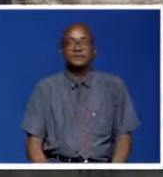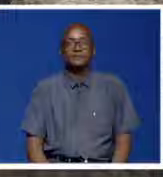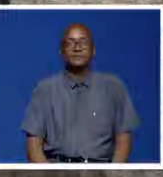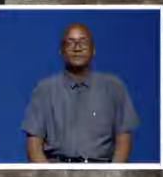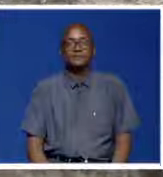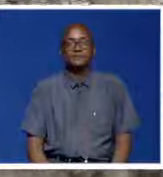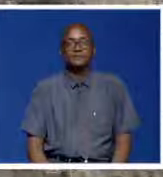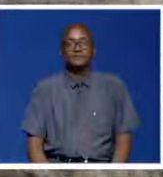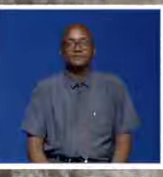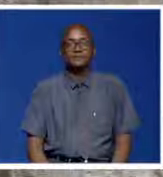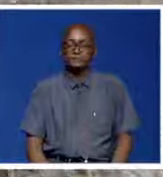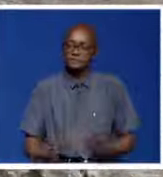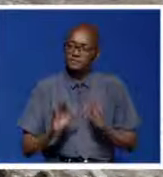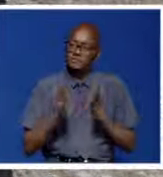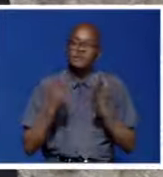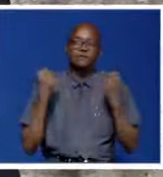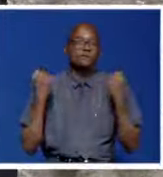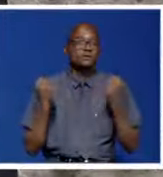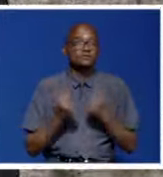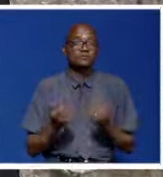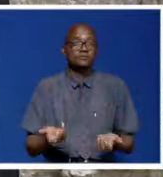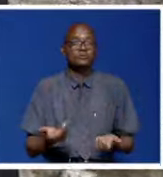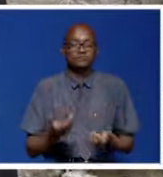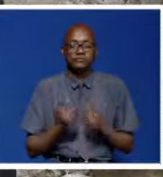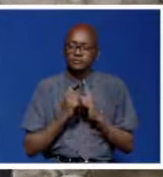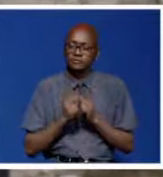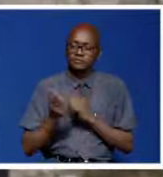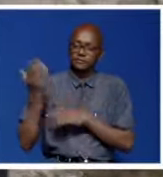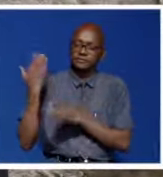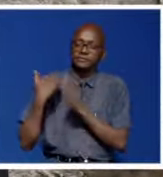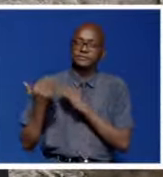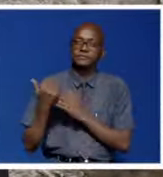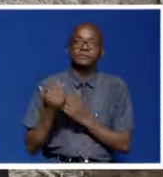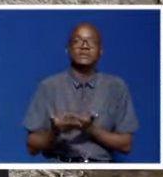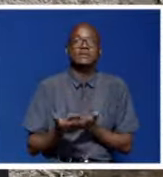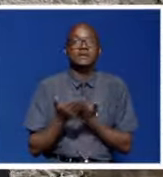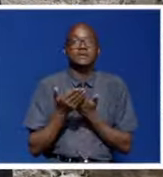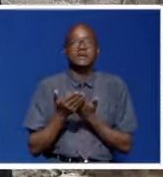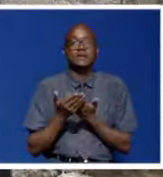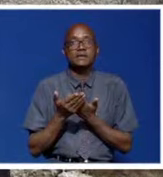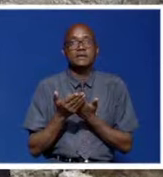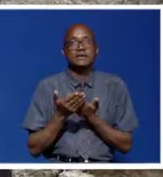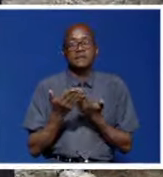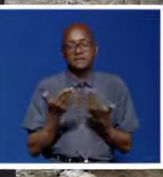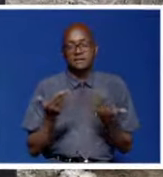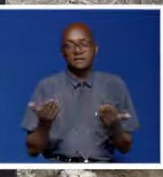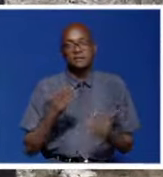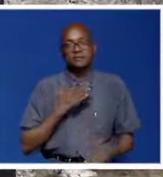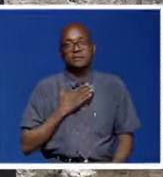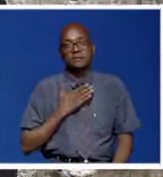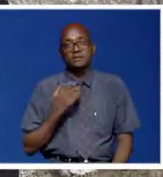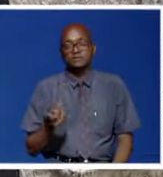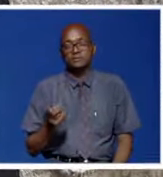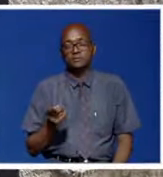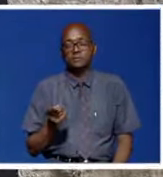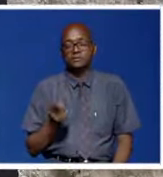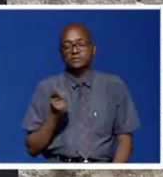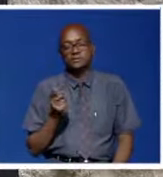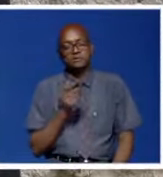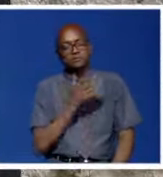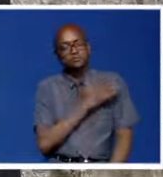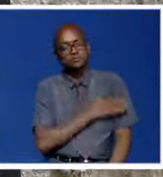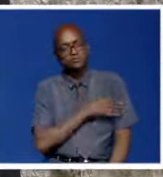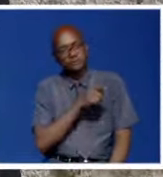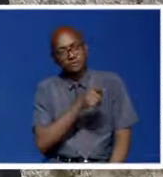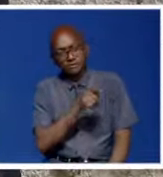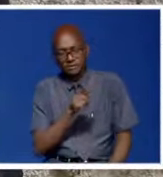kwa sababu tofauti na zamani kwa nasaidiana na mwenzangu. Natakiwa ni mtoto nimhudumie, naye nimhudumie, afu